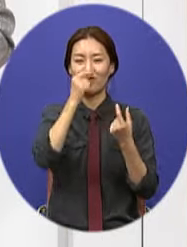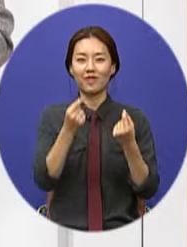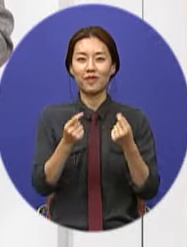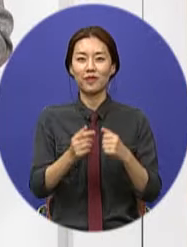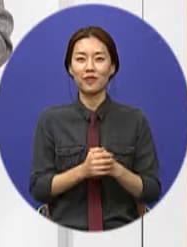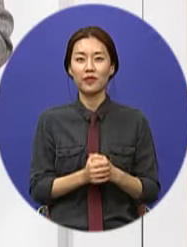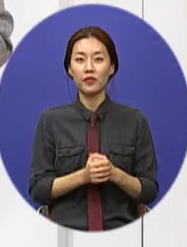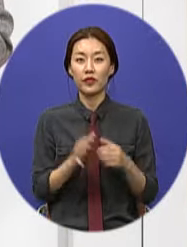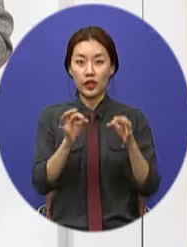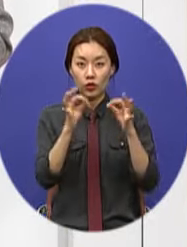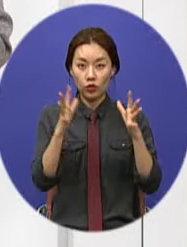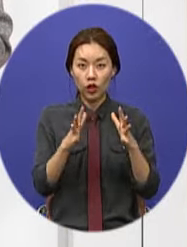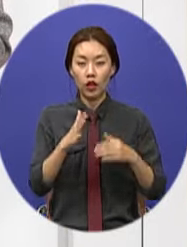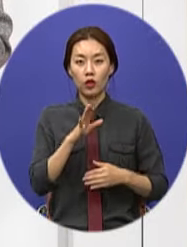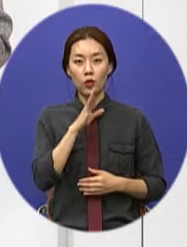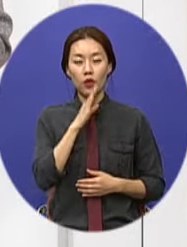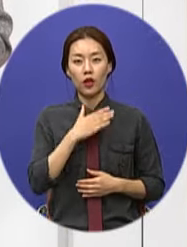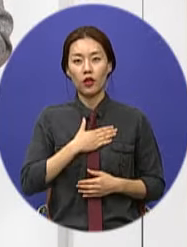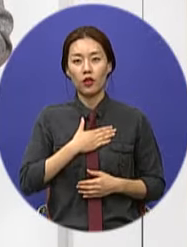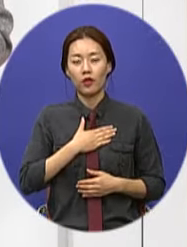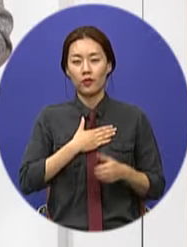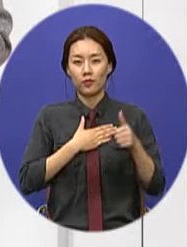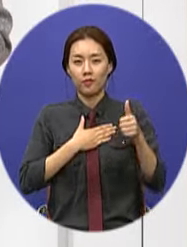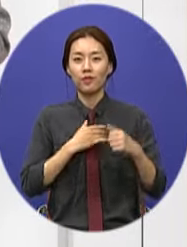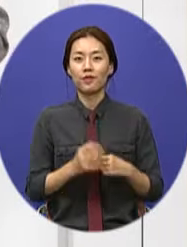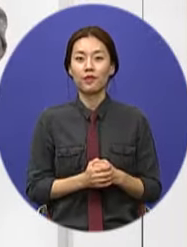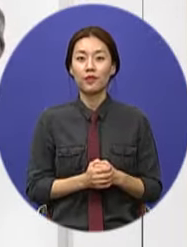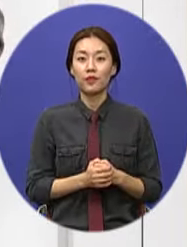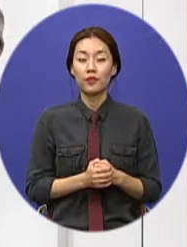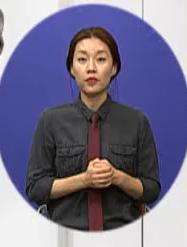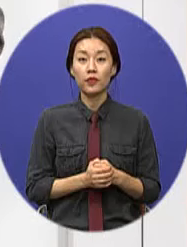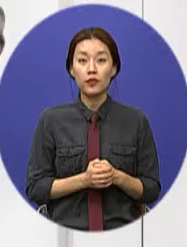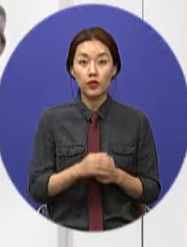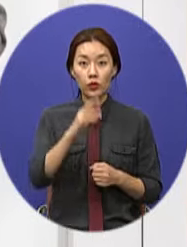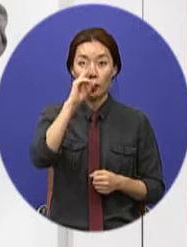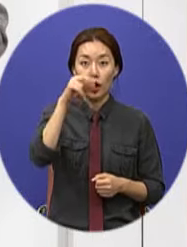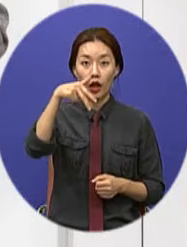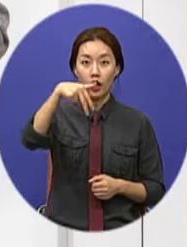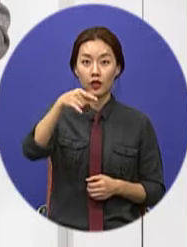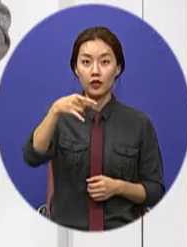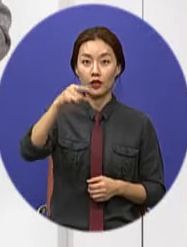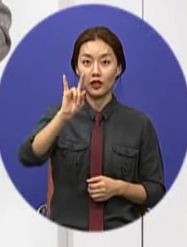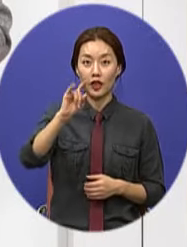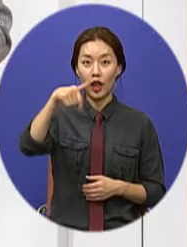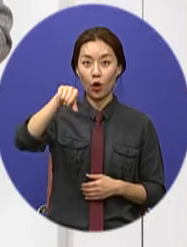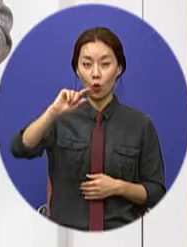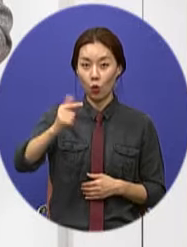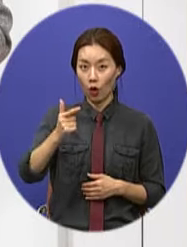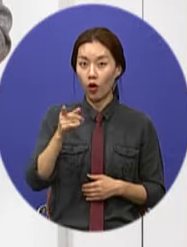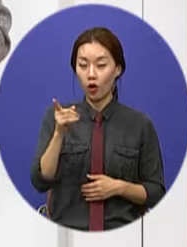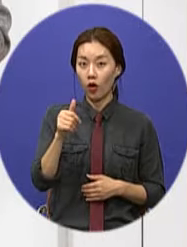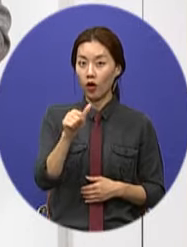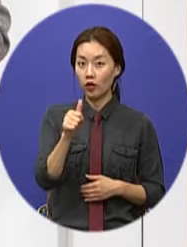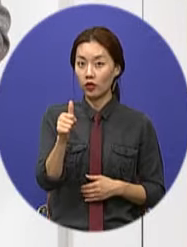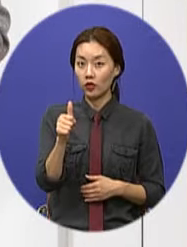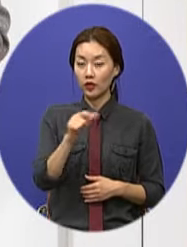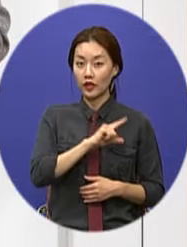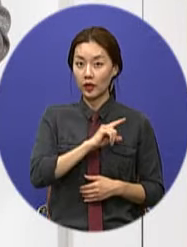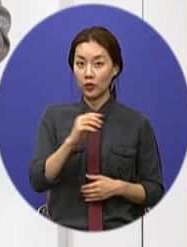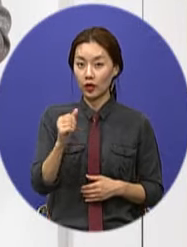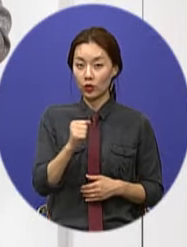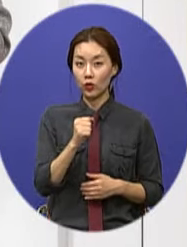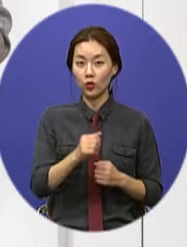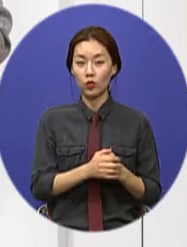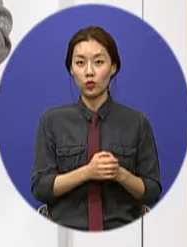정말 이 순간 저희들은 굉장히 네. 행복하거든요. 그러게요. 그리고 네, 어머니가 박재권 씨 것도 지어놨었는데 아. 이건 그냥 머리로